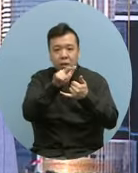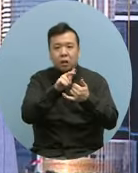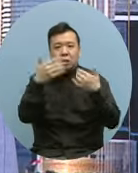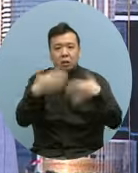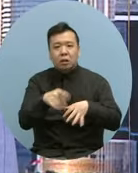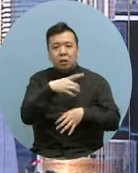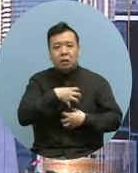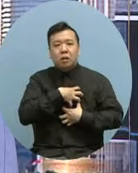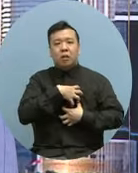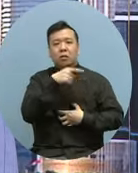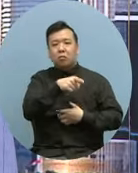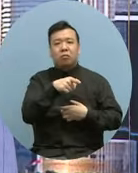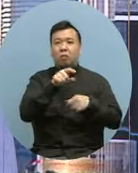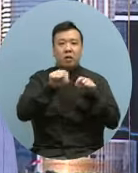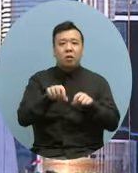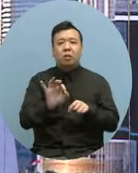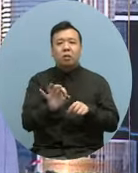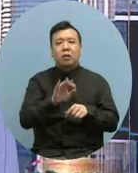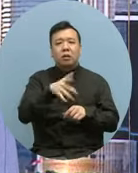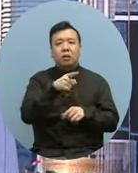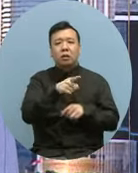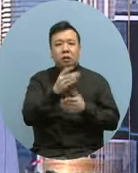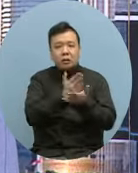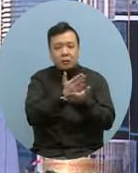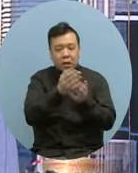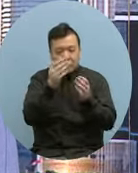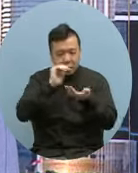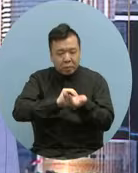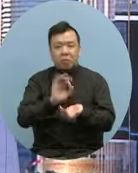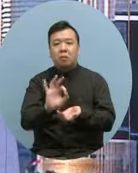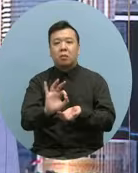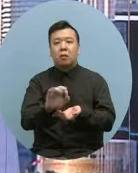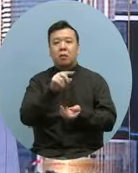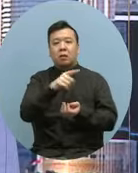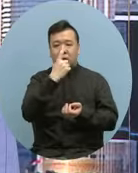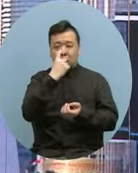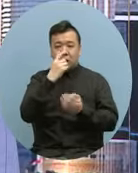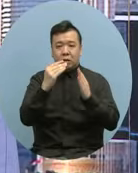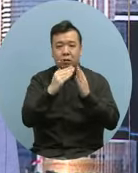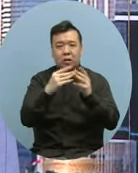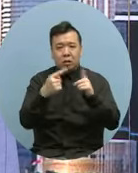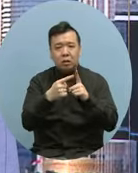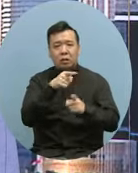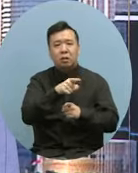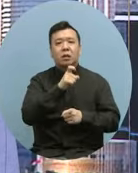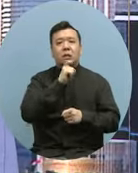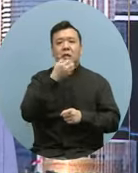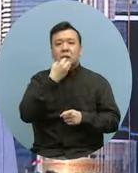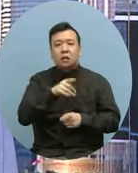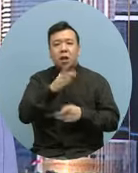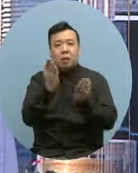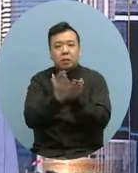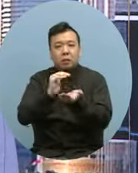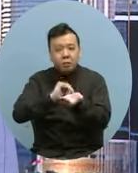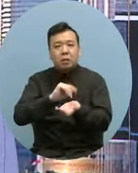過，咁當時就話佢冇嘢嘅，咁但係就冇做測試嘅。咁佢喺英國屋企人咧都有人係曾經有個確